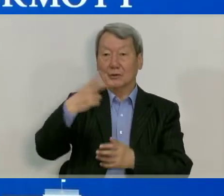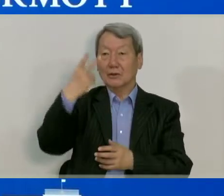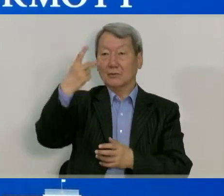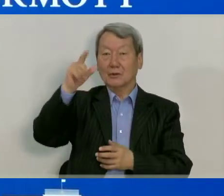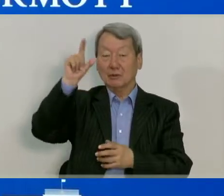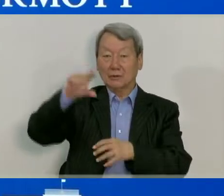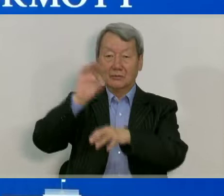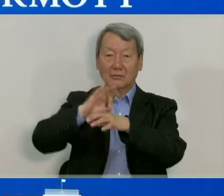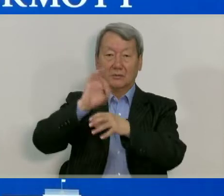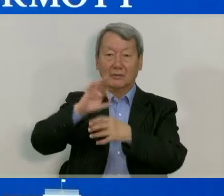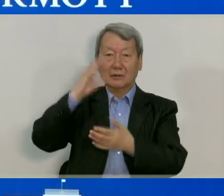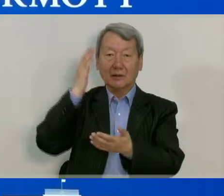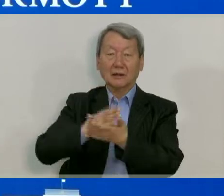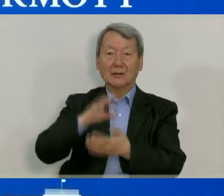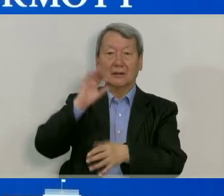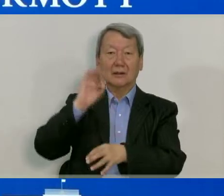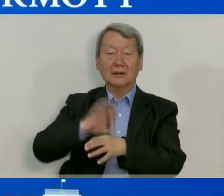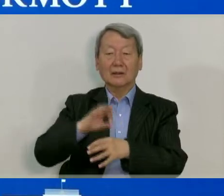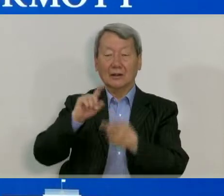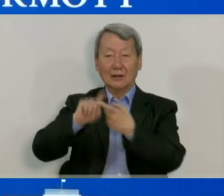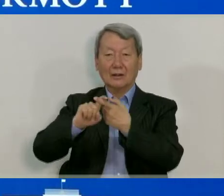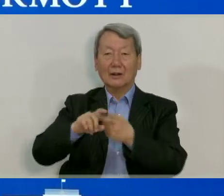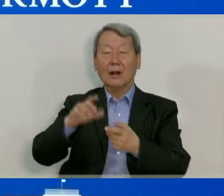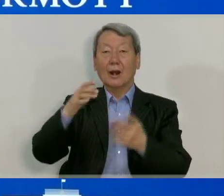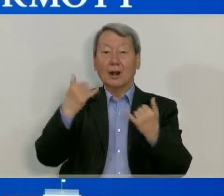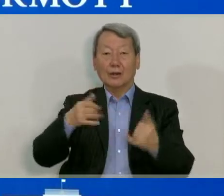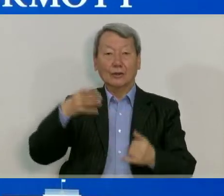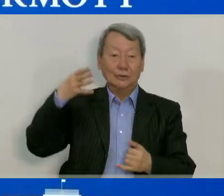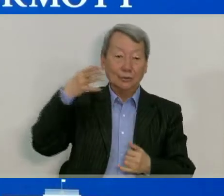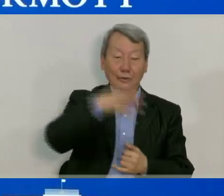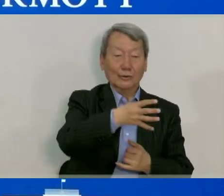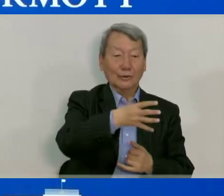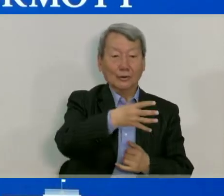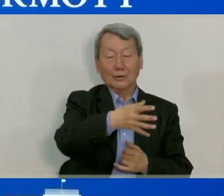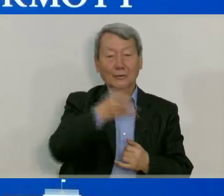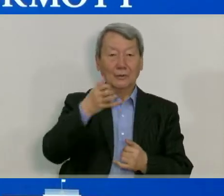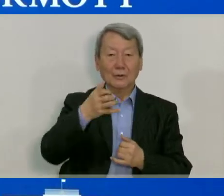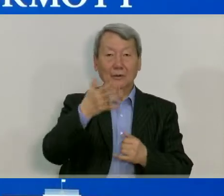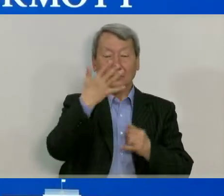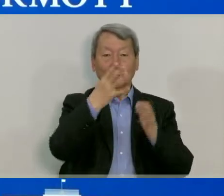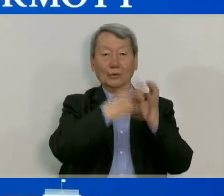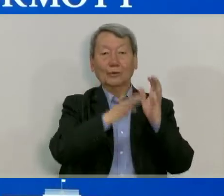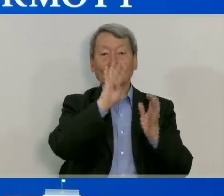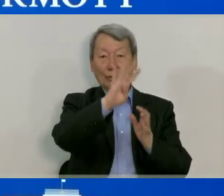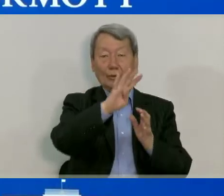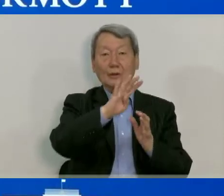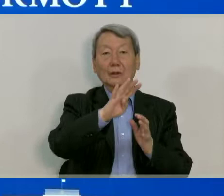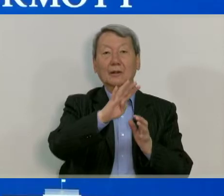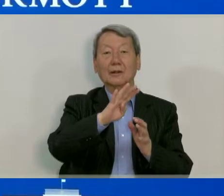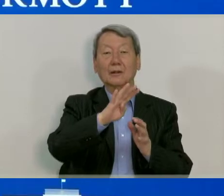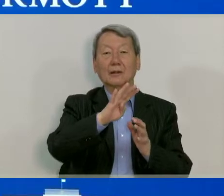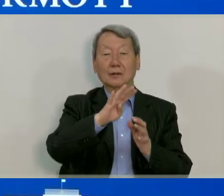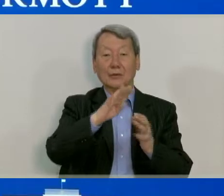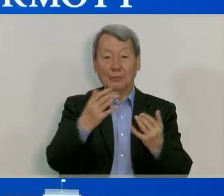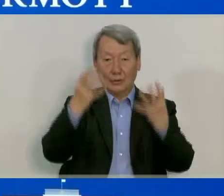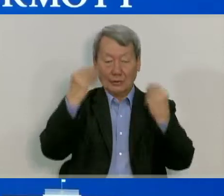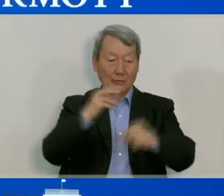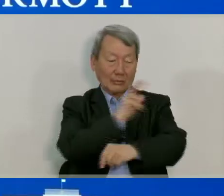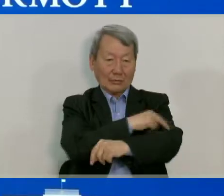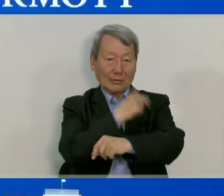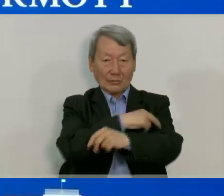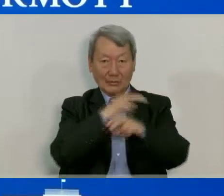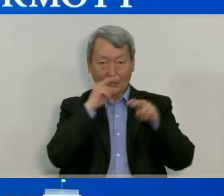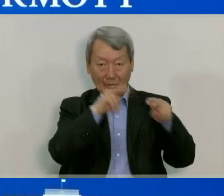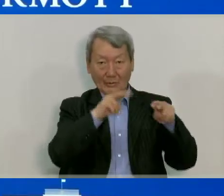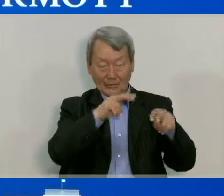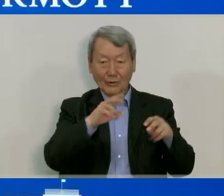учуру табылып чыкты. Бүгүнкү күндө 4594 байланышта болгондор бүгүнкү күндө медициналык